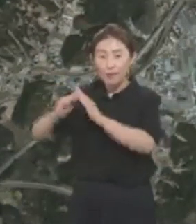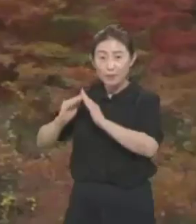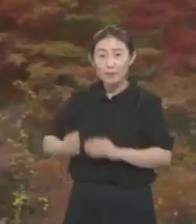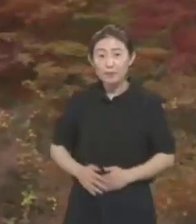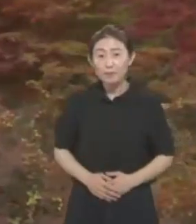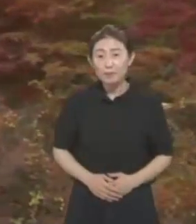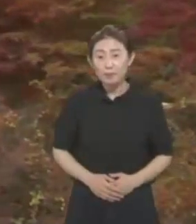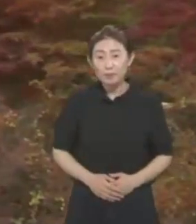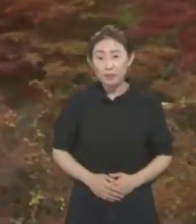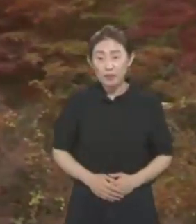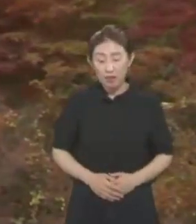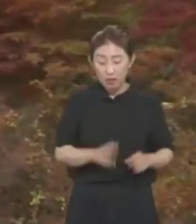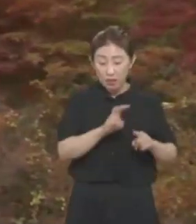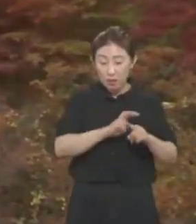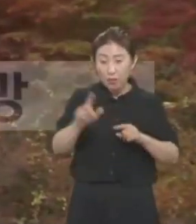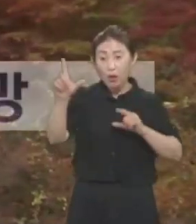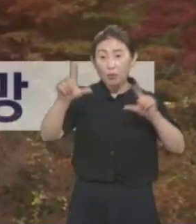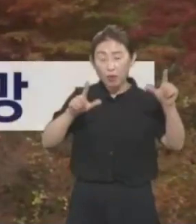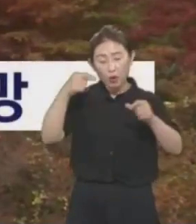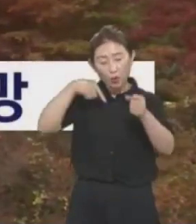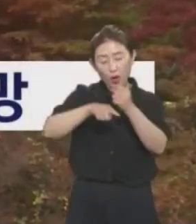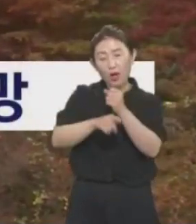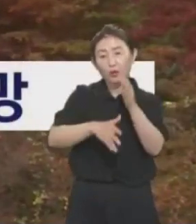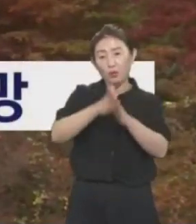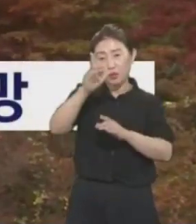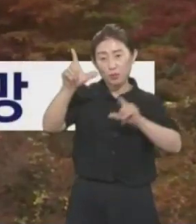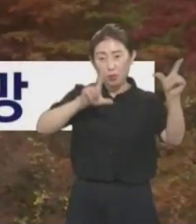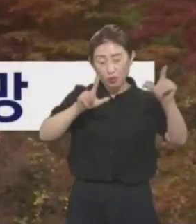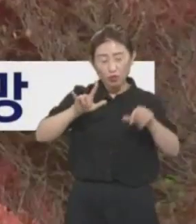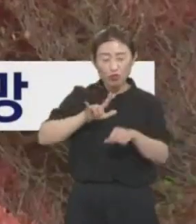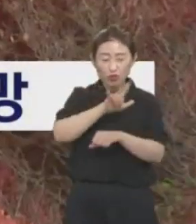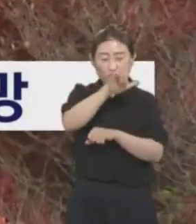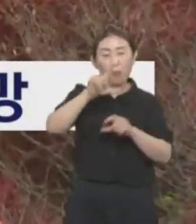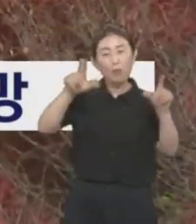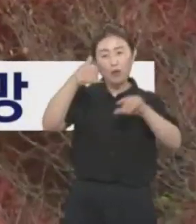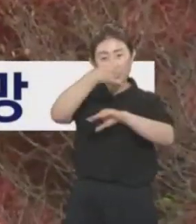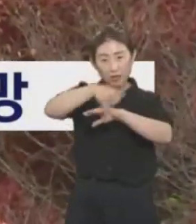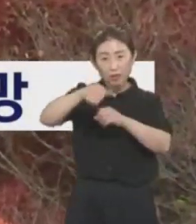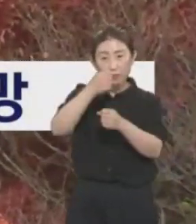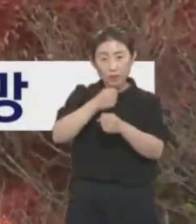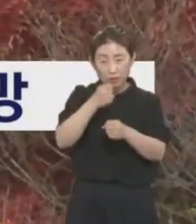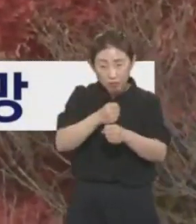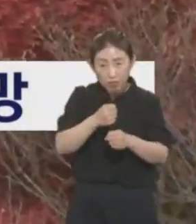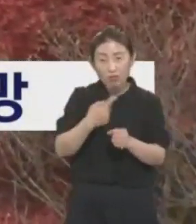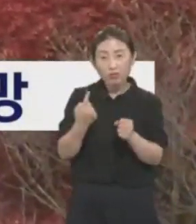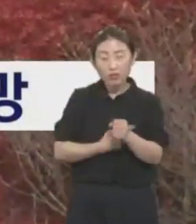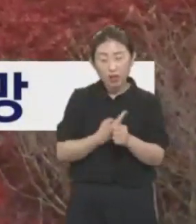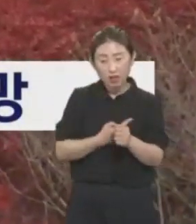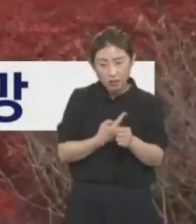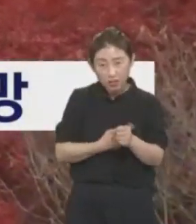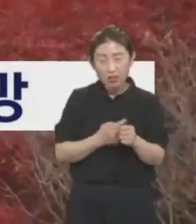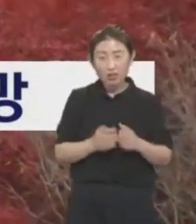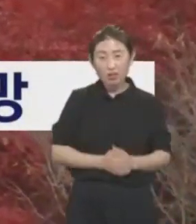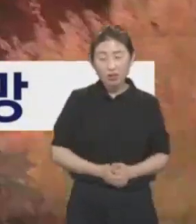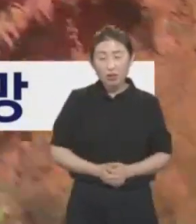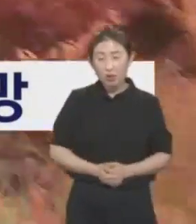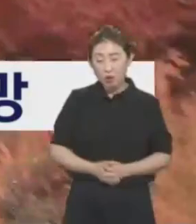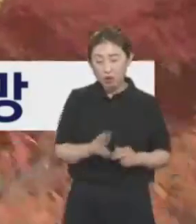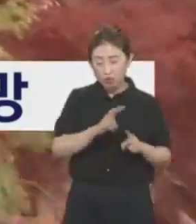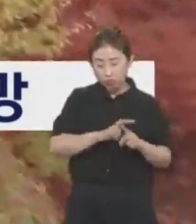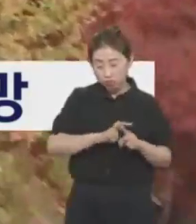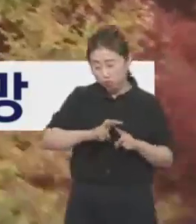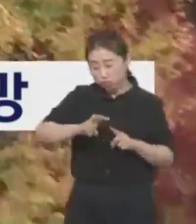건립됩니다. 케이블카는 과학도시 이미지를 반영한 우주선 모양으로 제작돼 관광객들이 케이블카로 보문산을